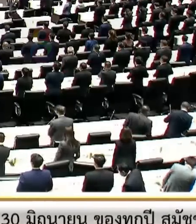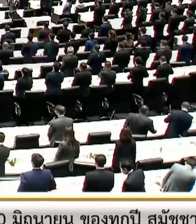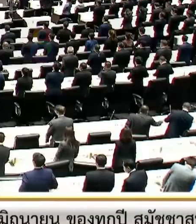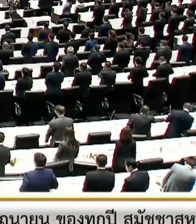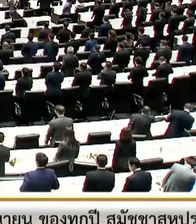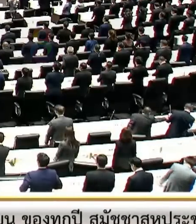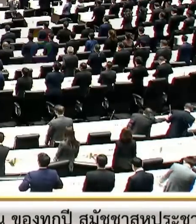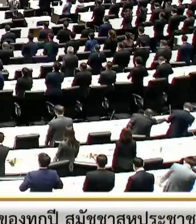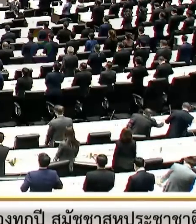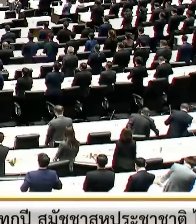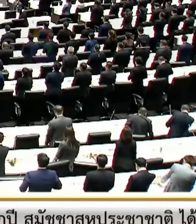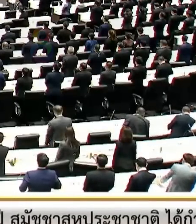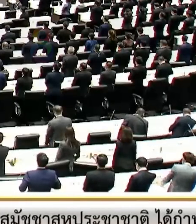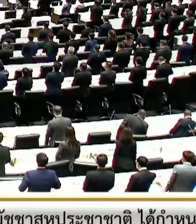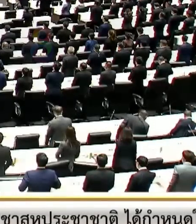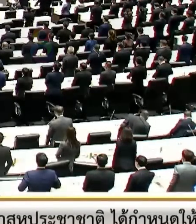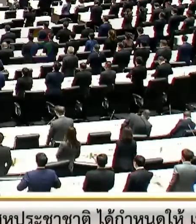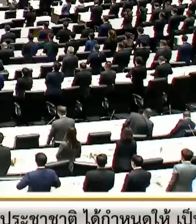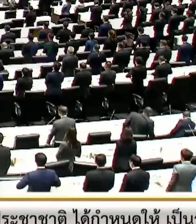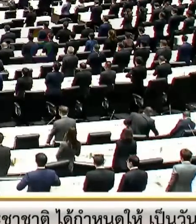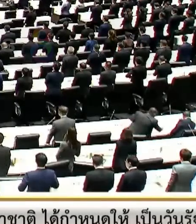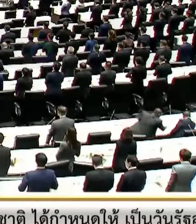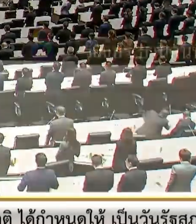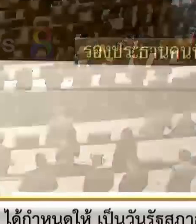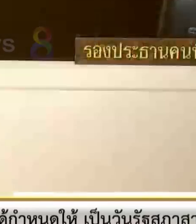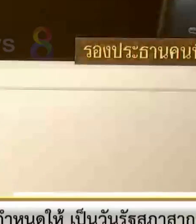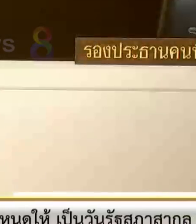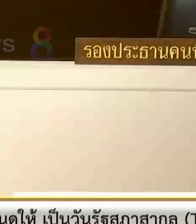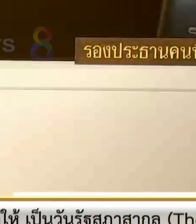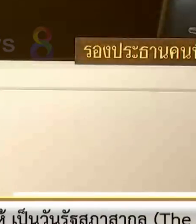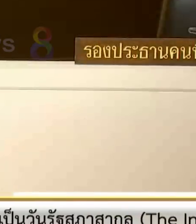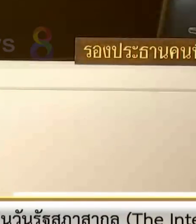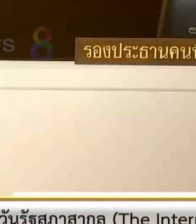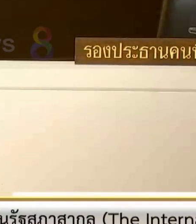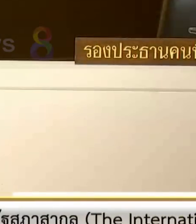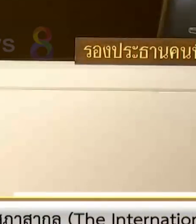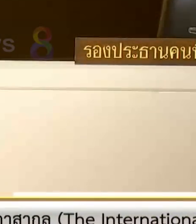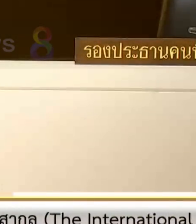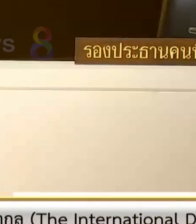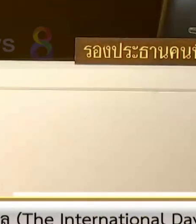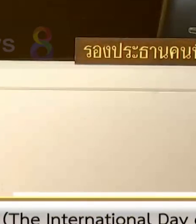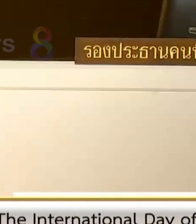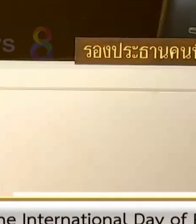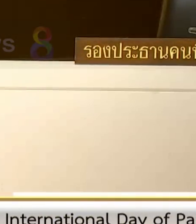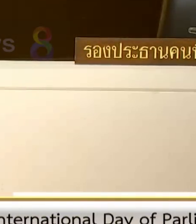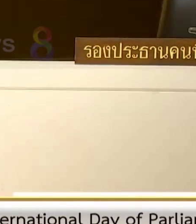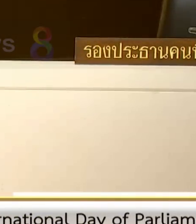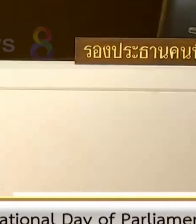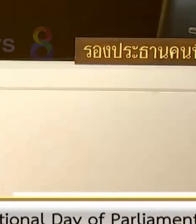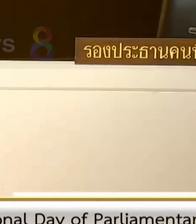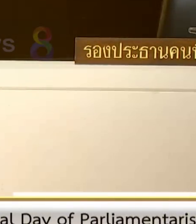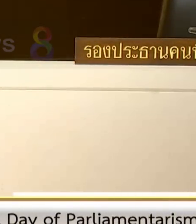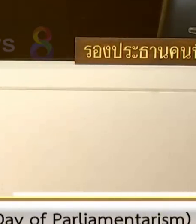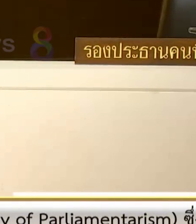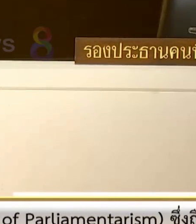การปฏิญาณตนนั้นผมจะกล่าวนำให้ท่านสมาชิกได้ว่าตามนะครับโดย